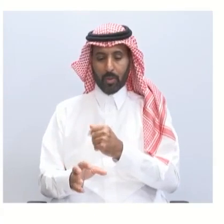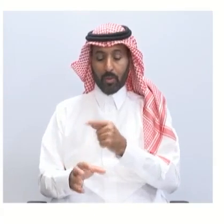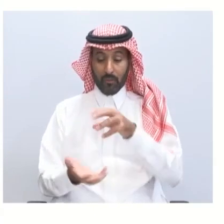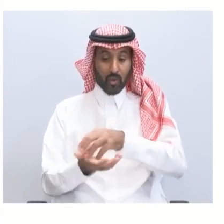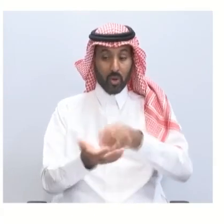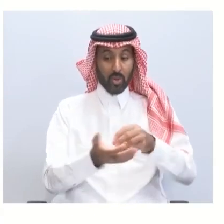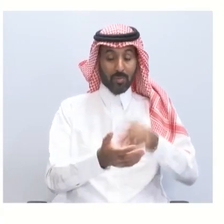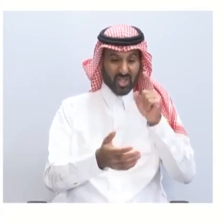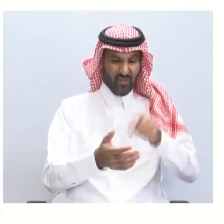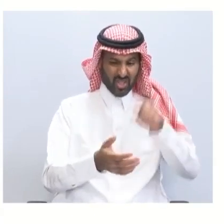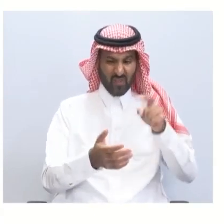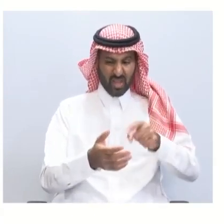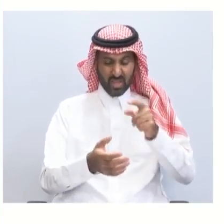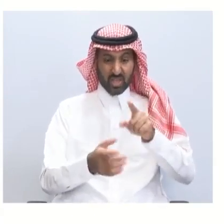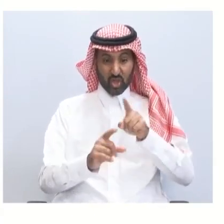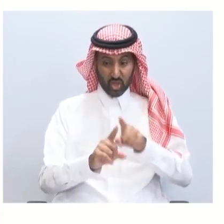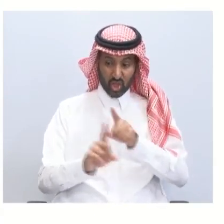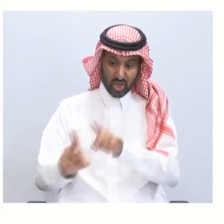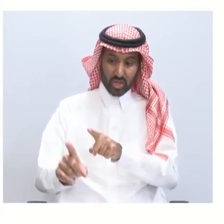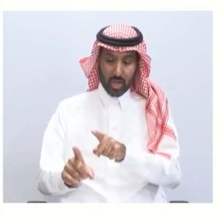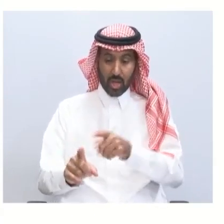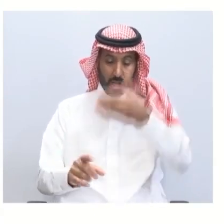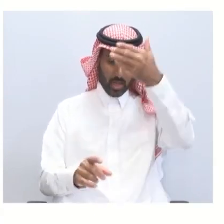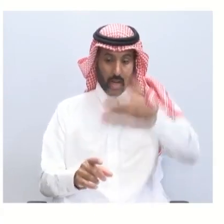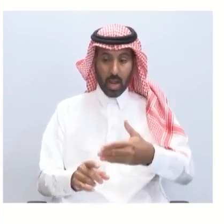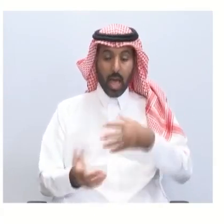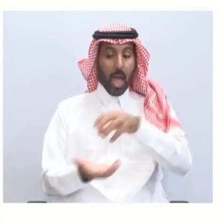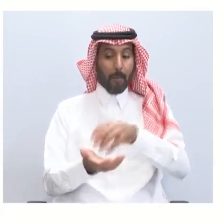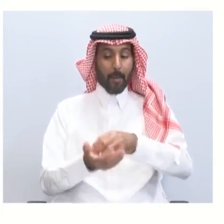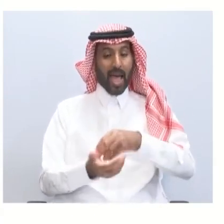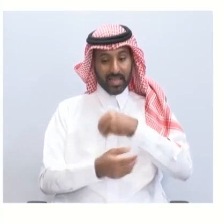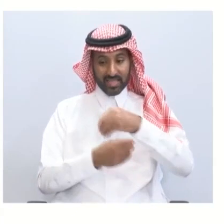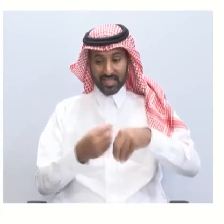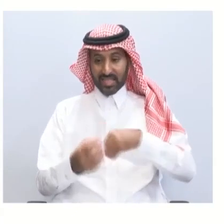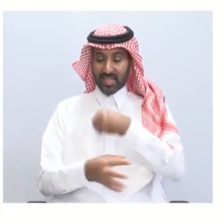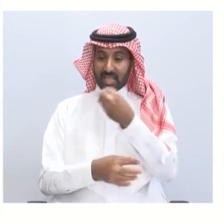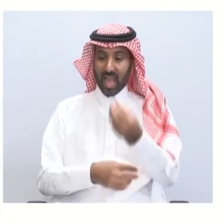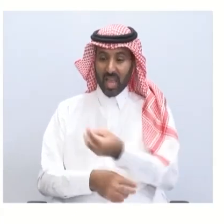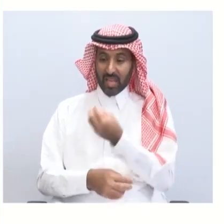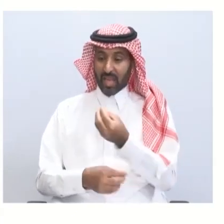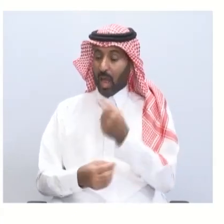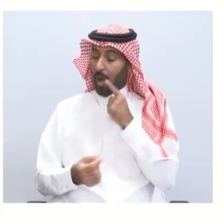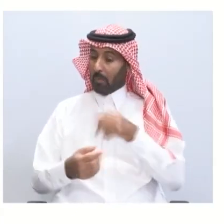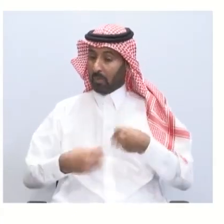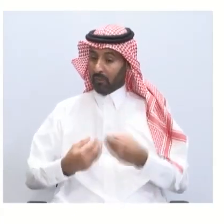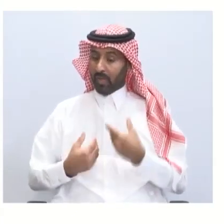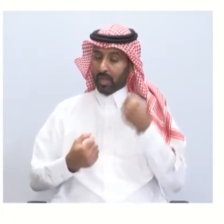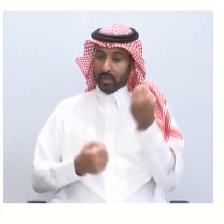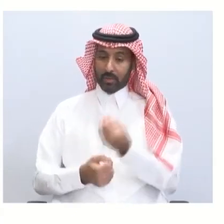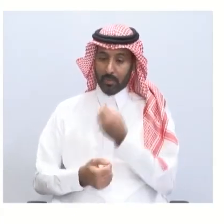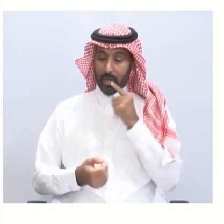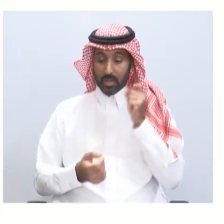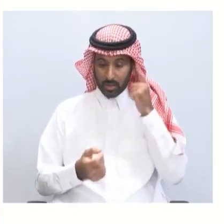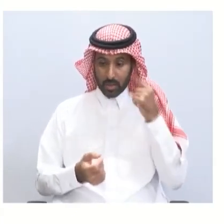كثير من الصفحات التي تشير الماكن سياحيه مفضله مع الحرص عند